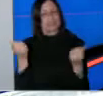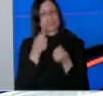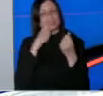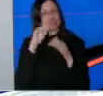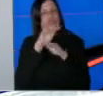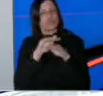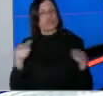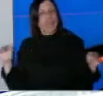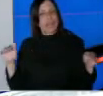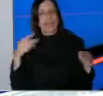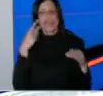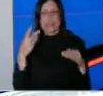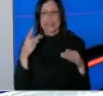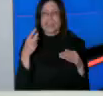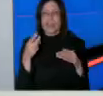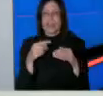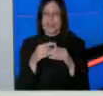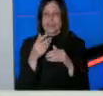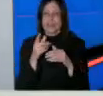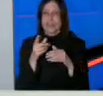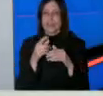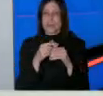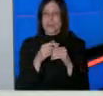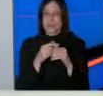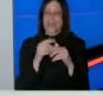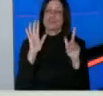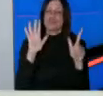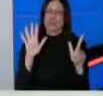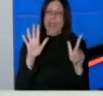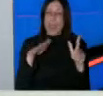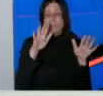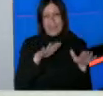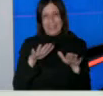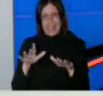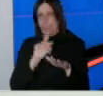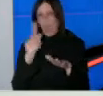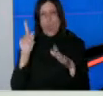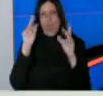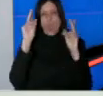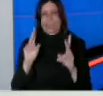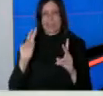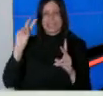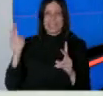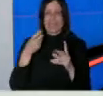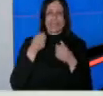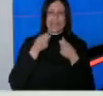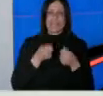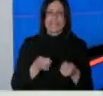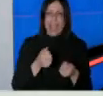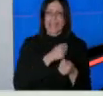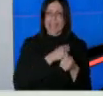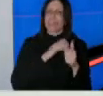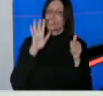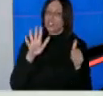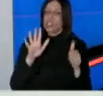שנדבר על הסיילנט קמפיין, בוא נראה רגע סינק שלו. ב7 מנדטים לא עוצרים סחטנות וכפייה דתית, ב6